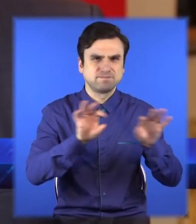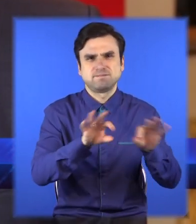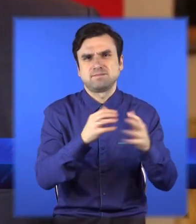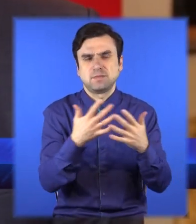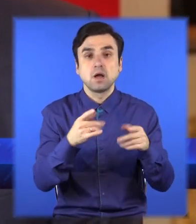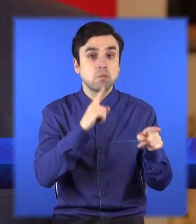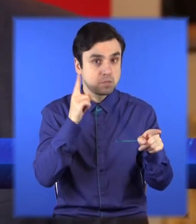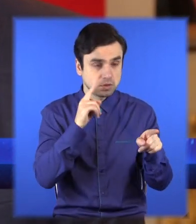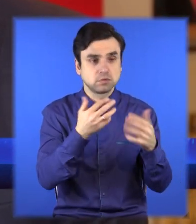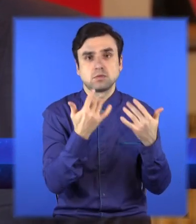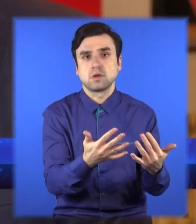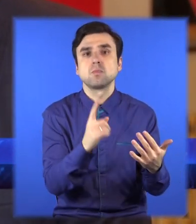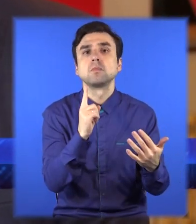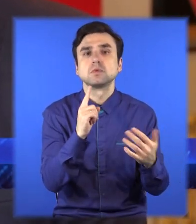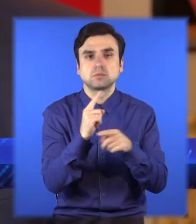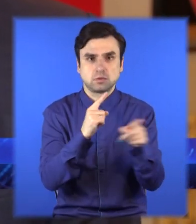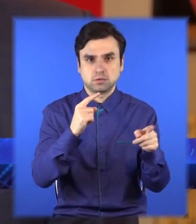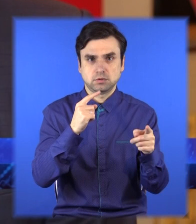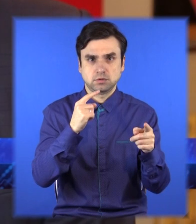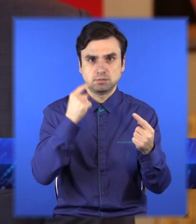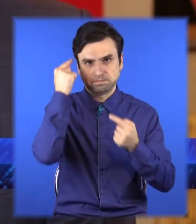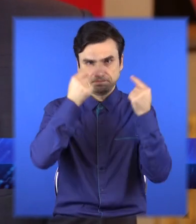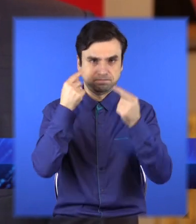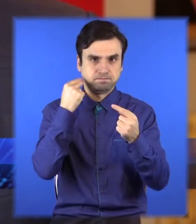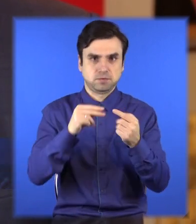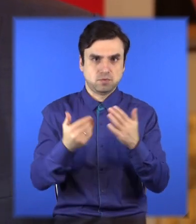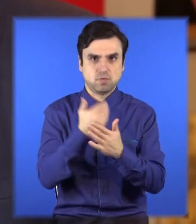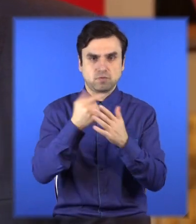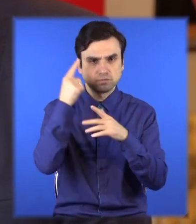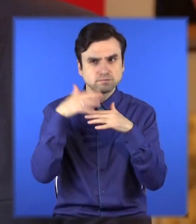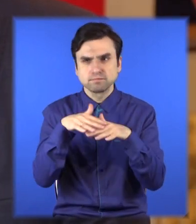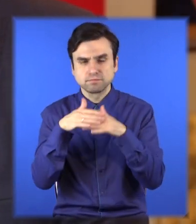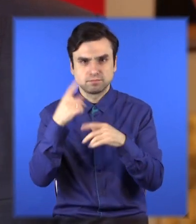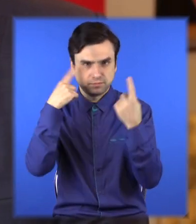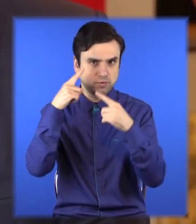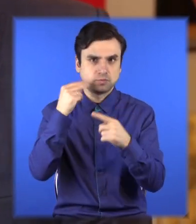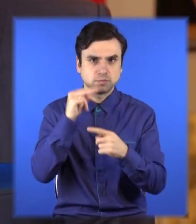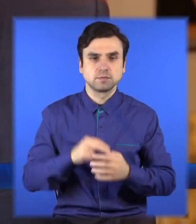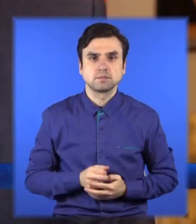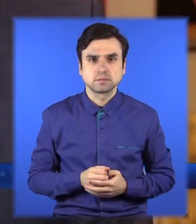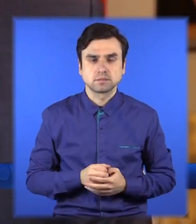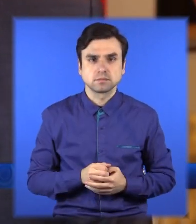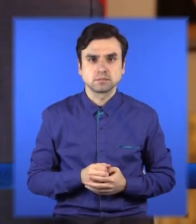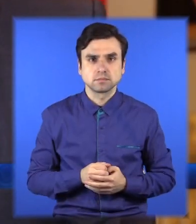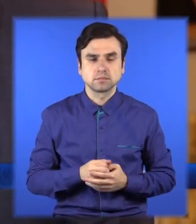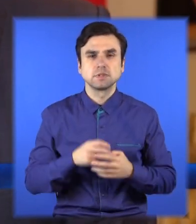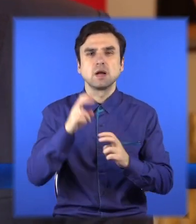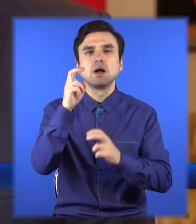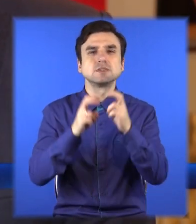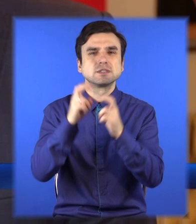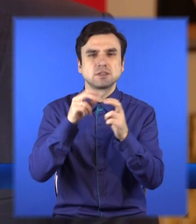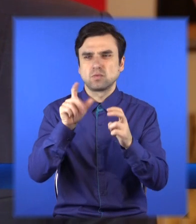молоді хлопці, зі свіжими ідеями, зі стандартним підходом, да, які змогли побачити наше виробництво зі